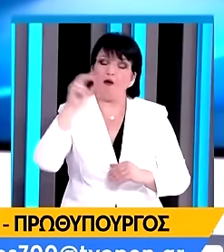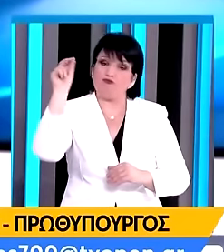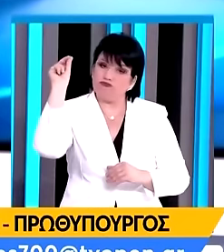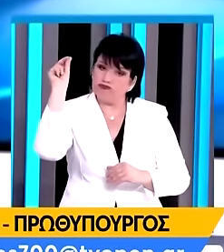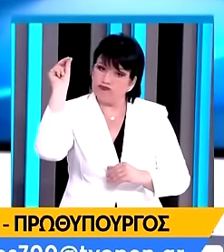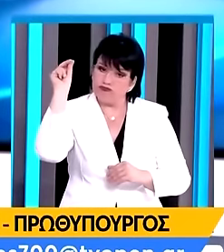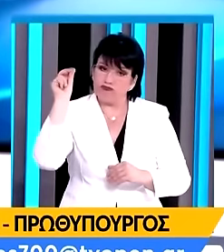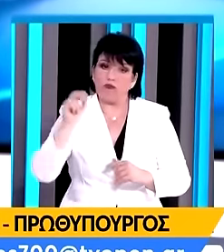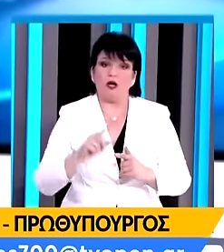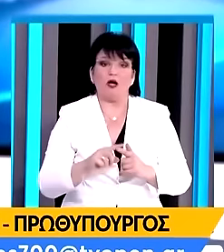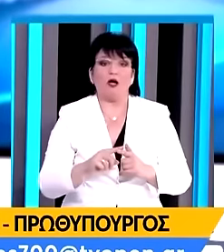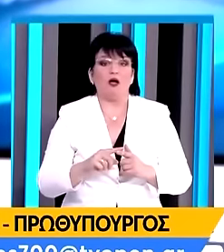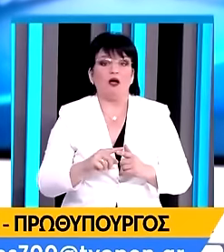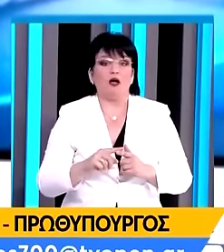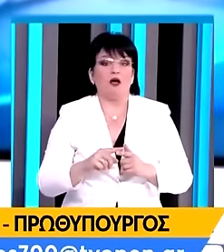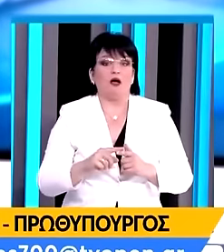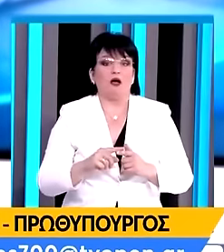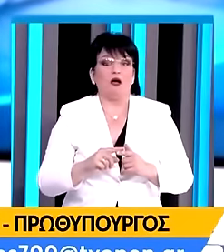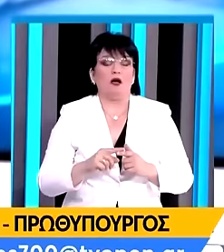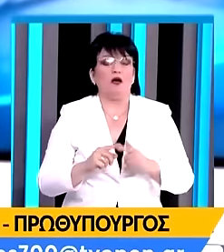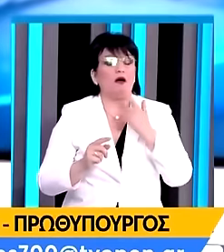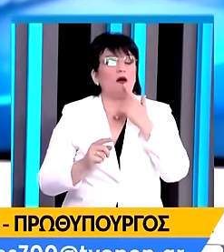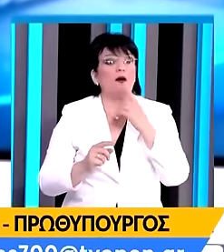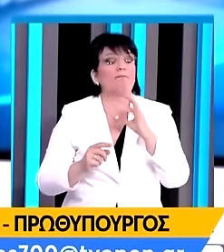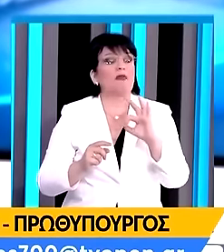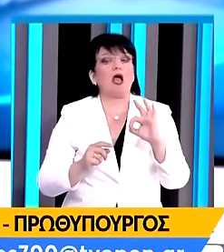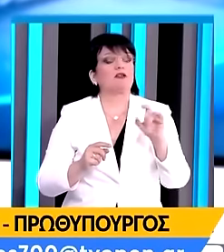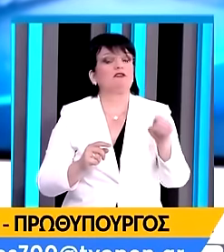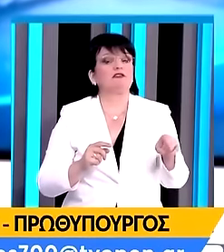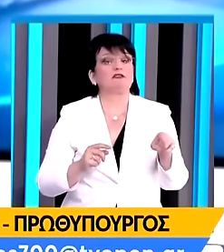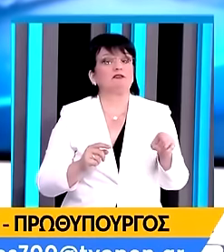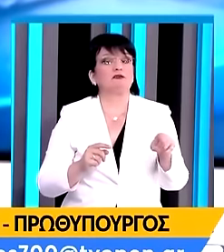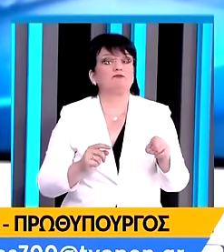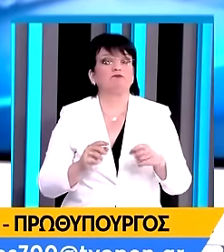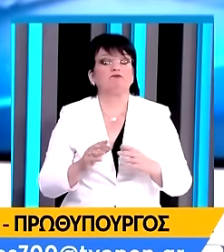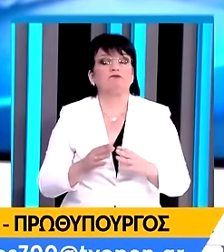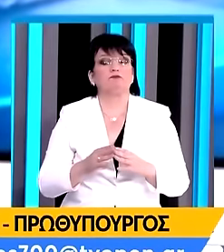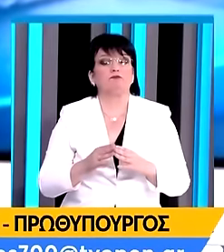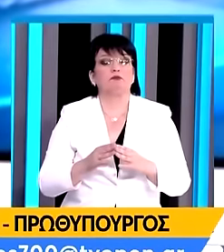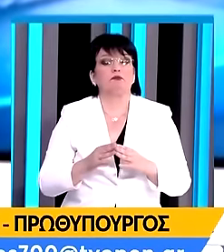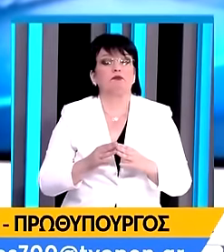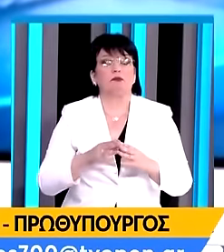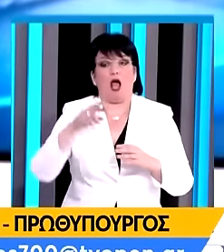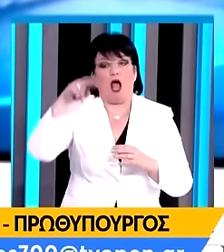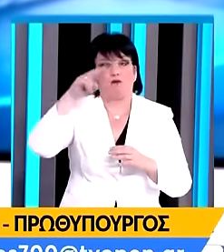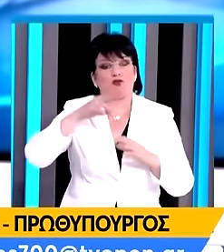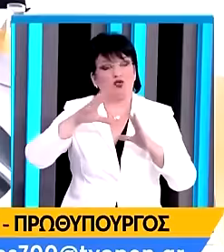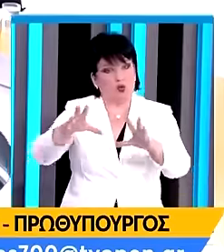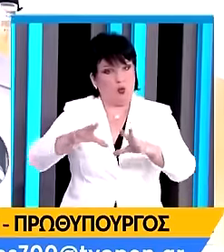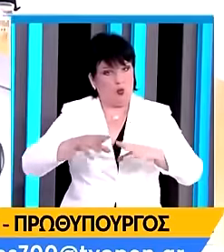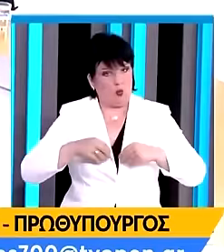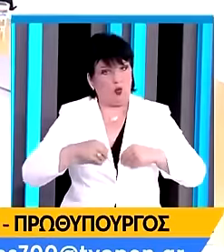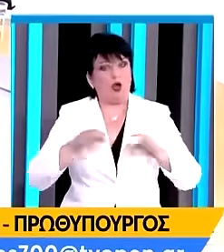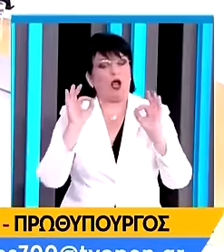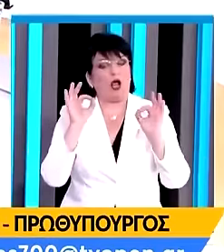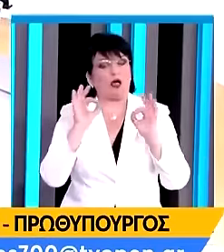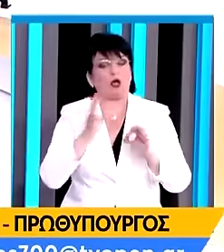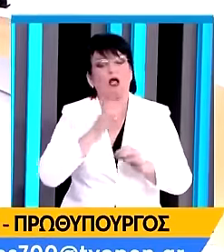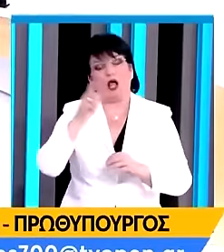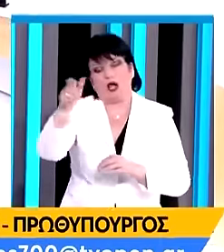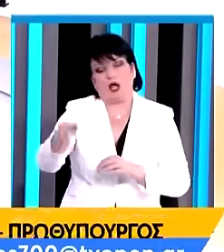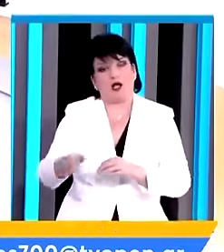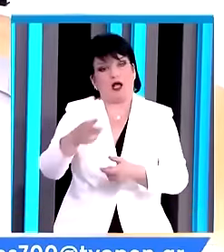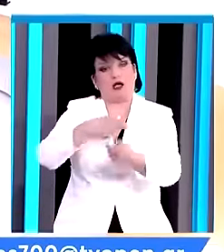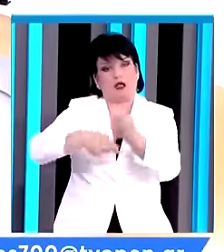ότι δεν θα πάει δεν θα την μετακυλήσω, δεν θα την απορροφήσω την αύξηση αυτή, θα πάει κανονικά στον καταναλωτή, θα πάει